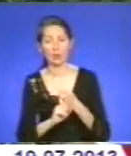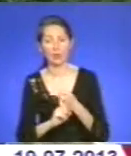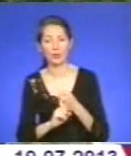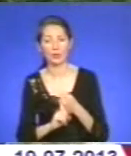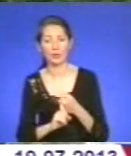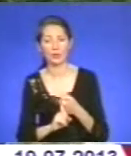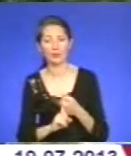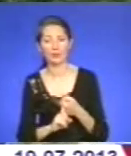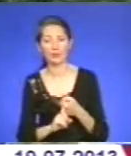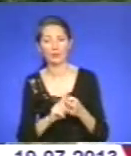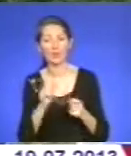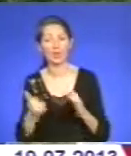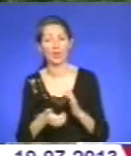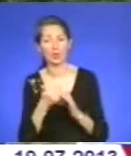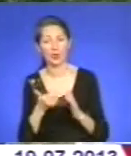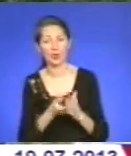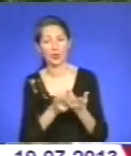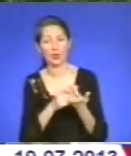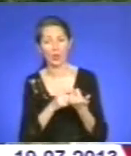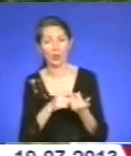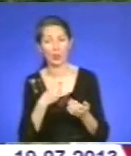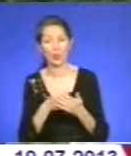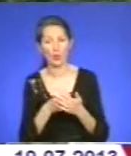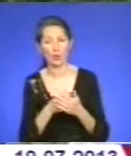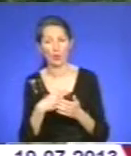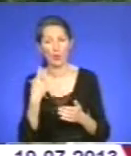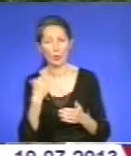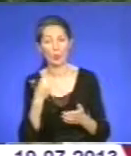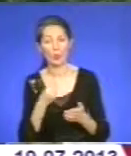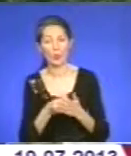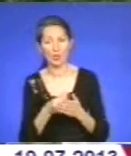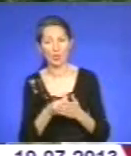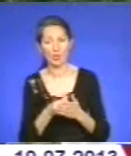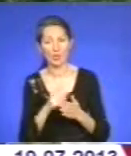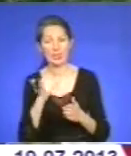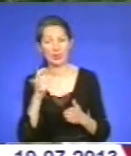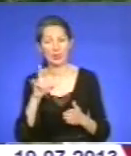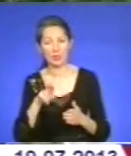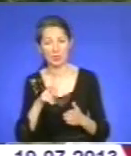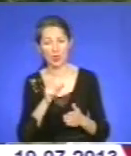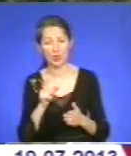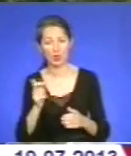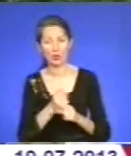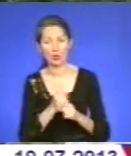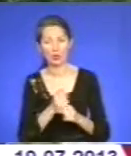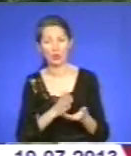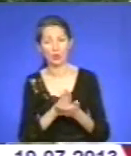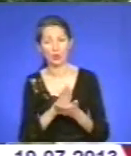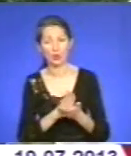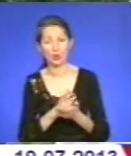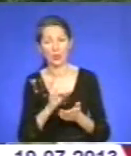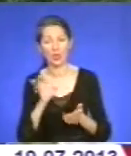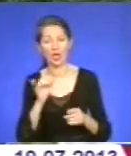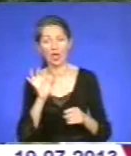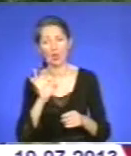з недостатньою кількістю коштів в обласному бюджеті з 1 січня люди працюють в службі